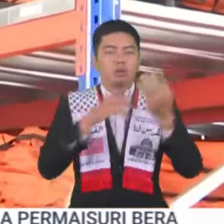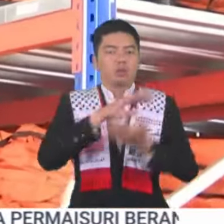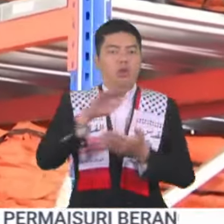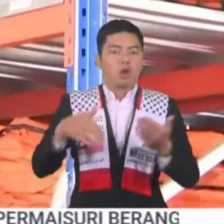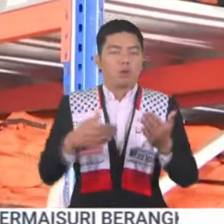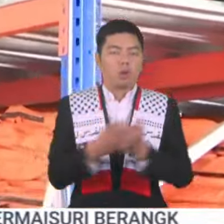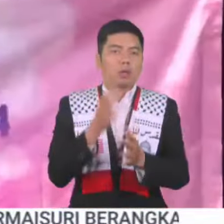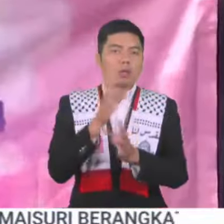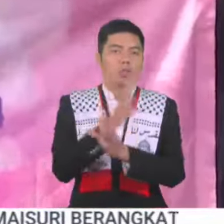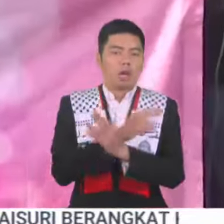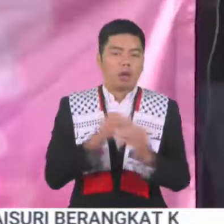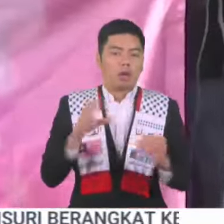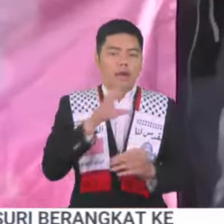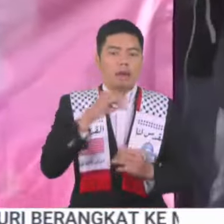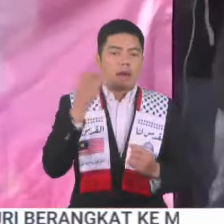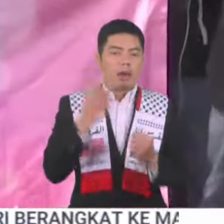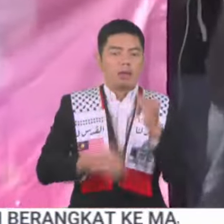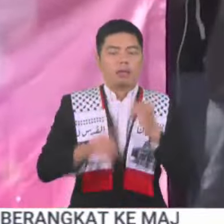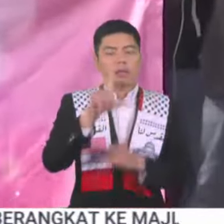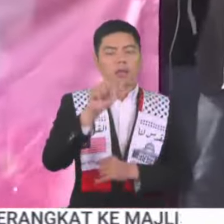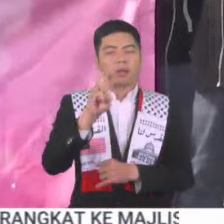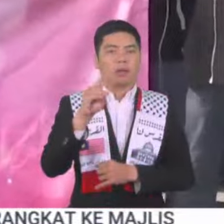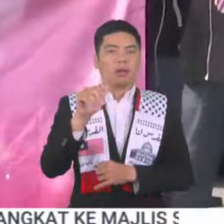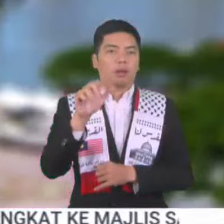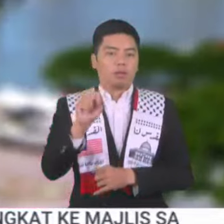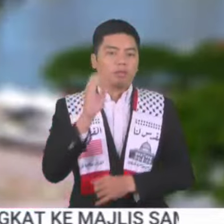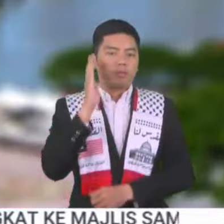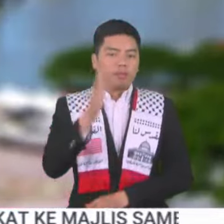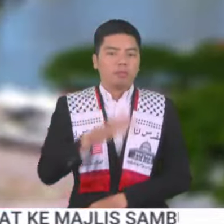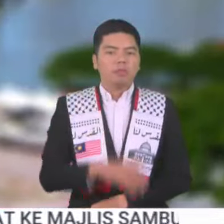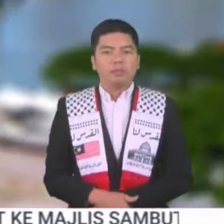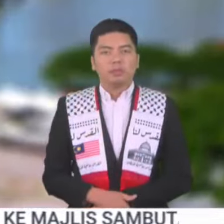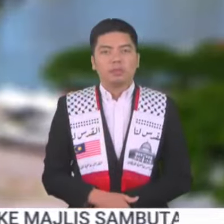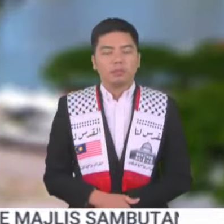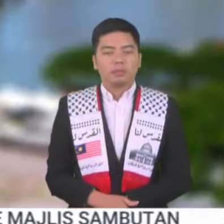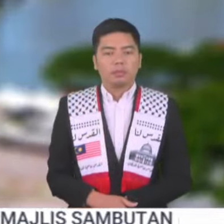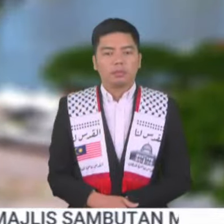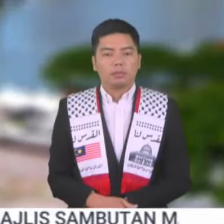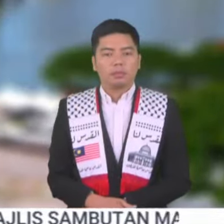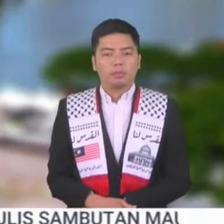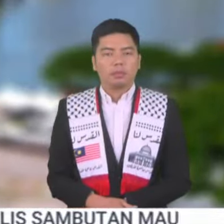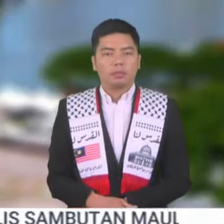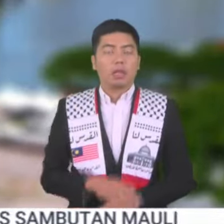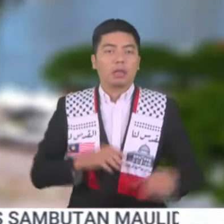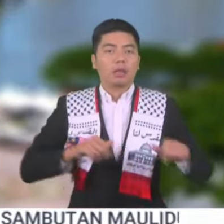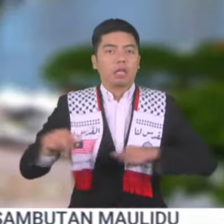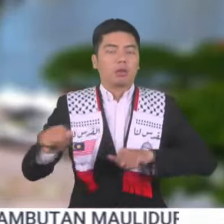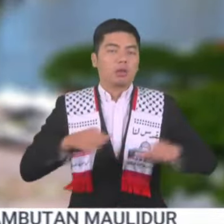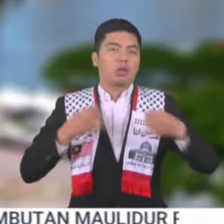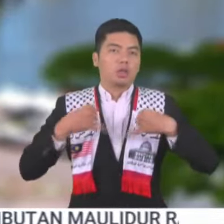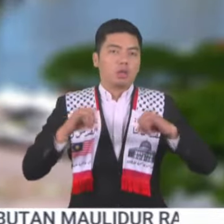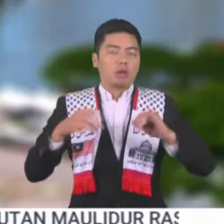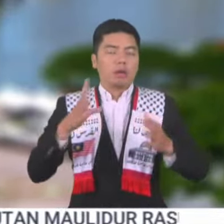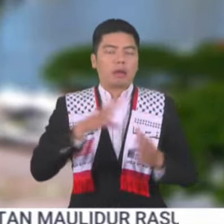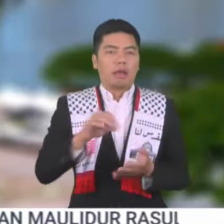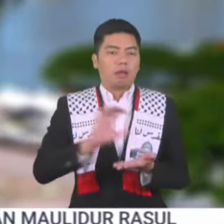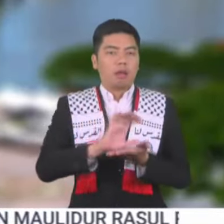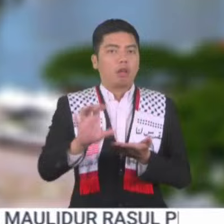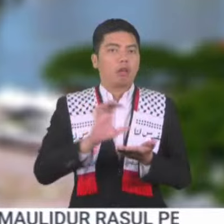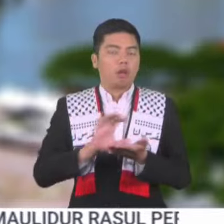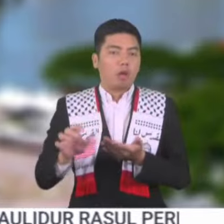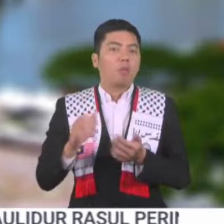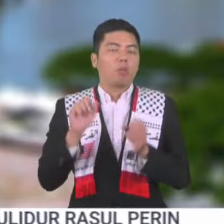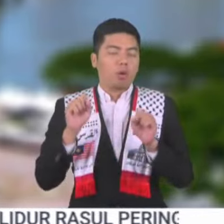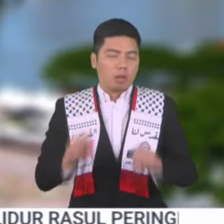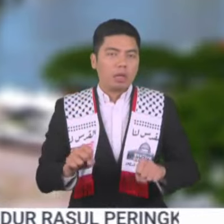dan berakhir di Lawas 21 September ini. Aktiviti jualan dan pengagihan gas dijangka